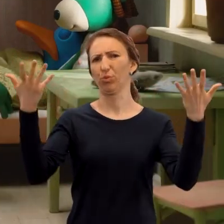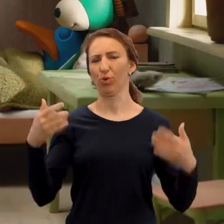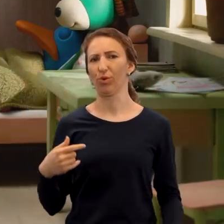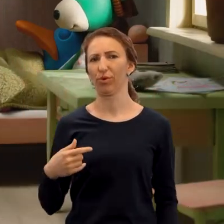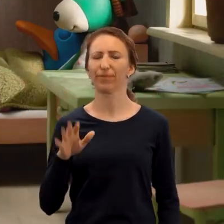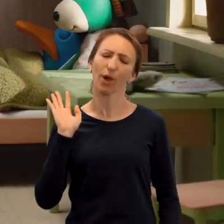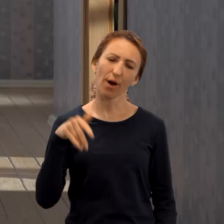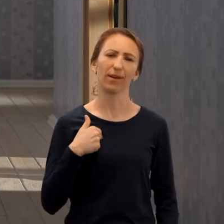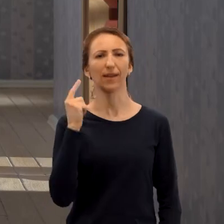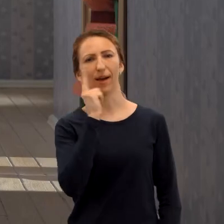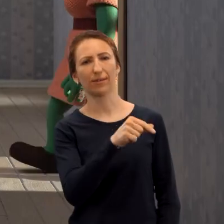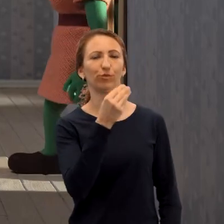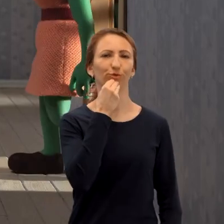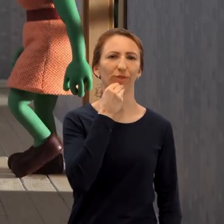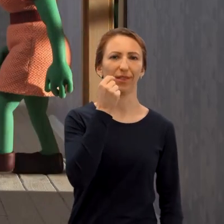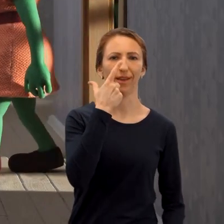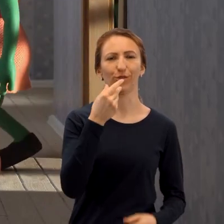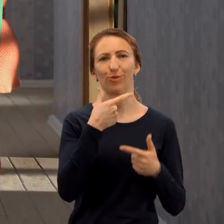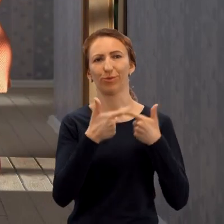robić śniadanie.